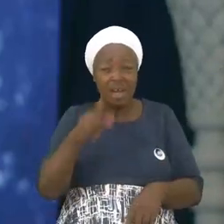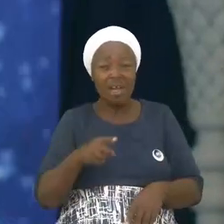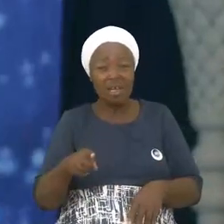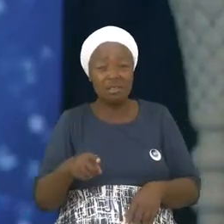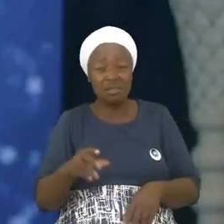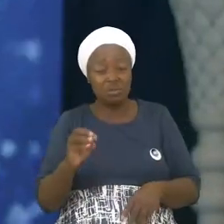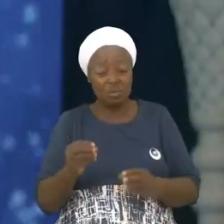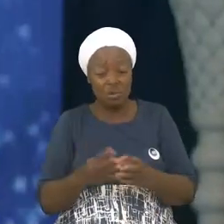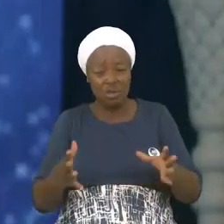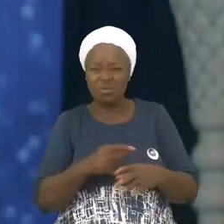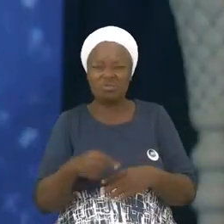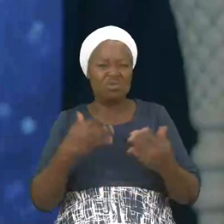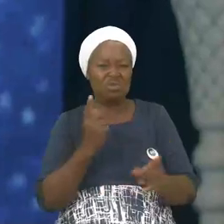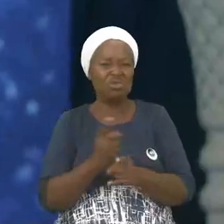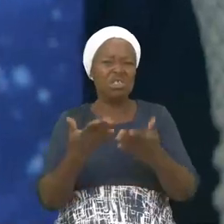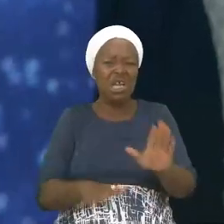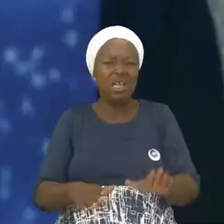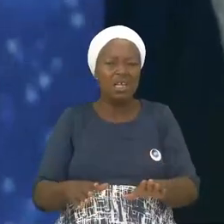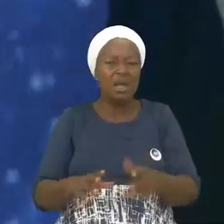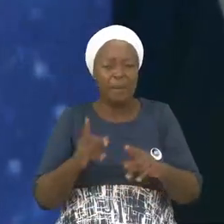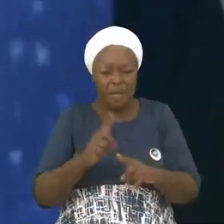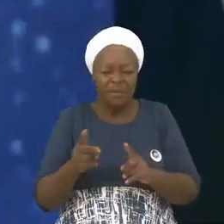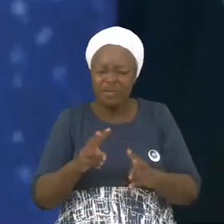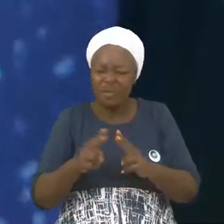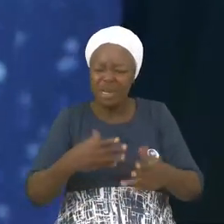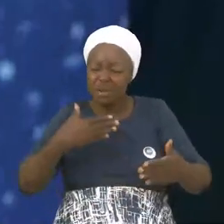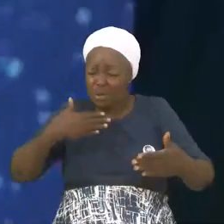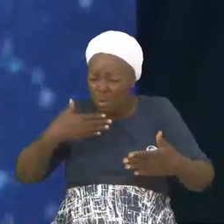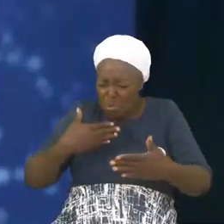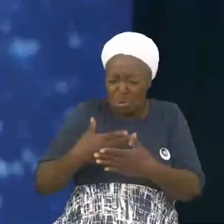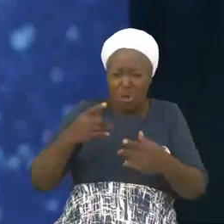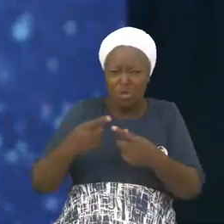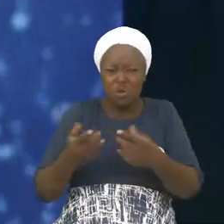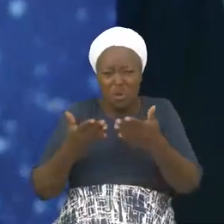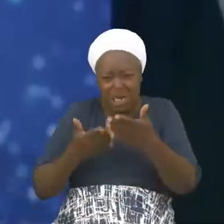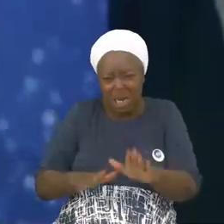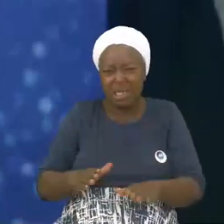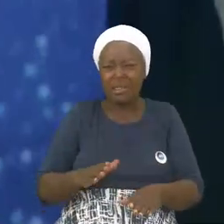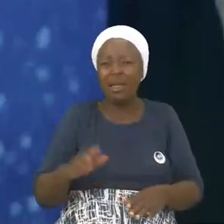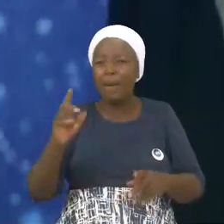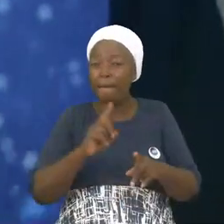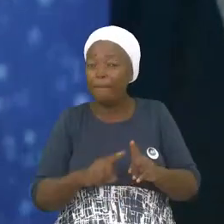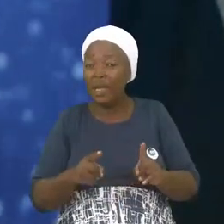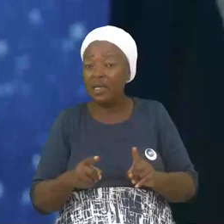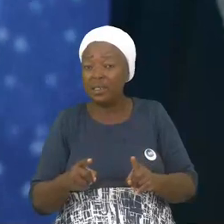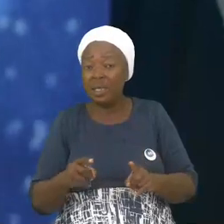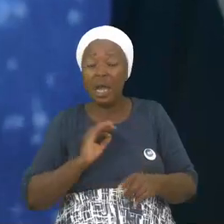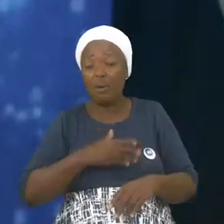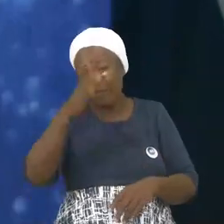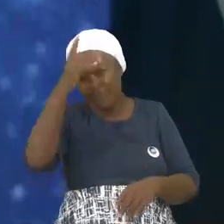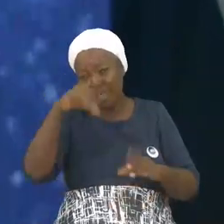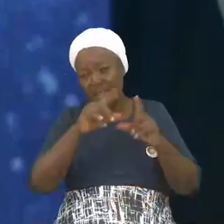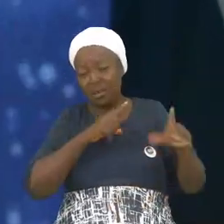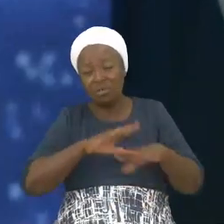qu'ils avaient peur. Si vous la déplacez un peu, elle peut mourir seulement. Elle était très proche de la porte